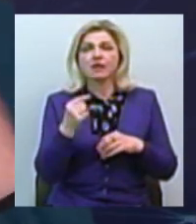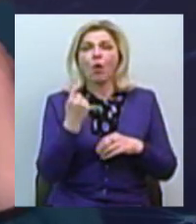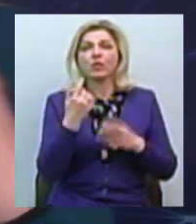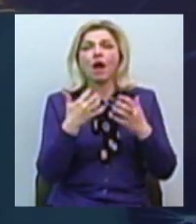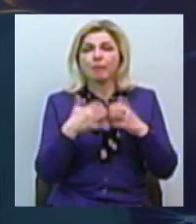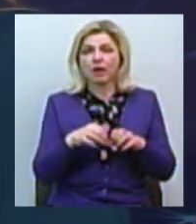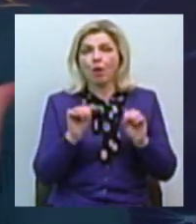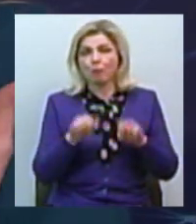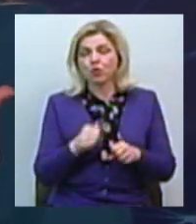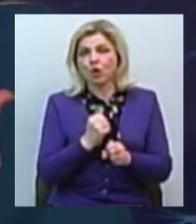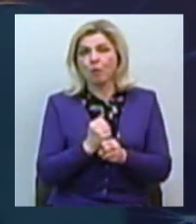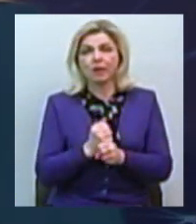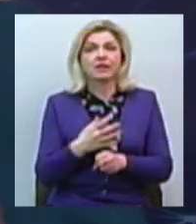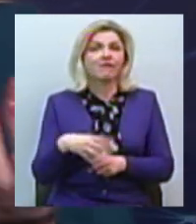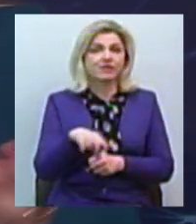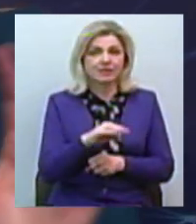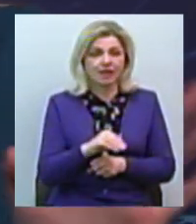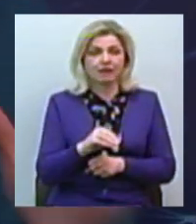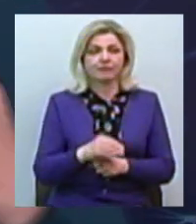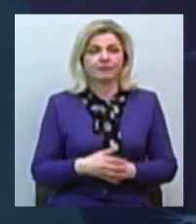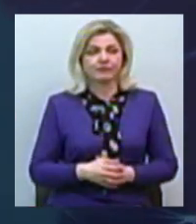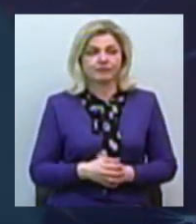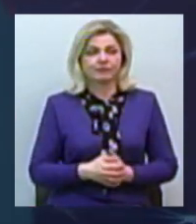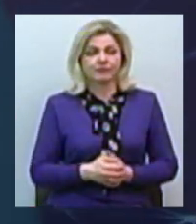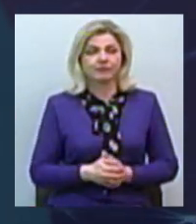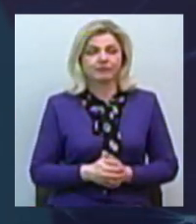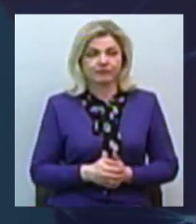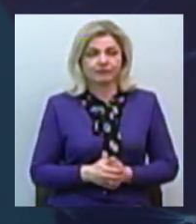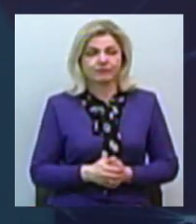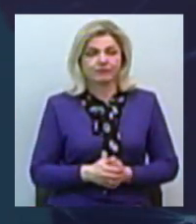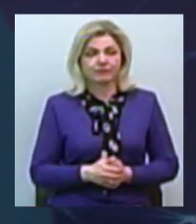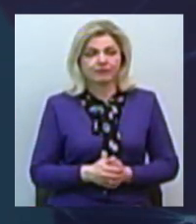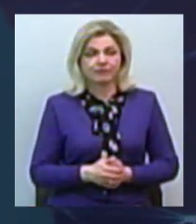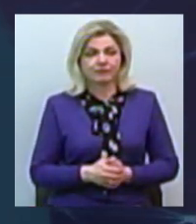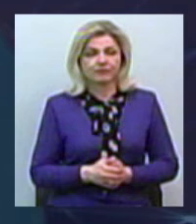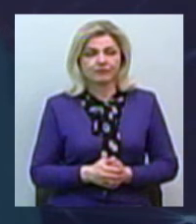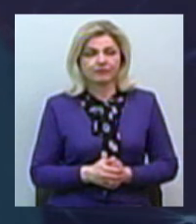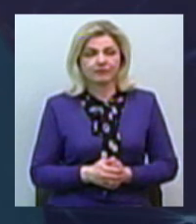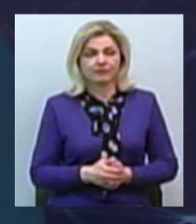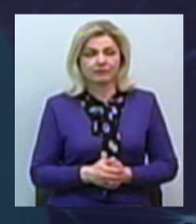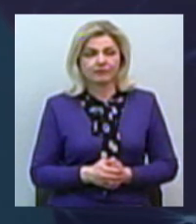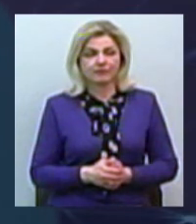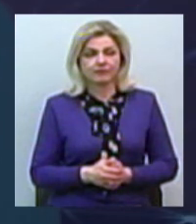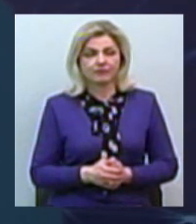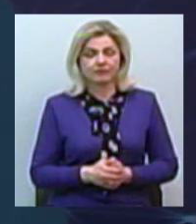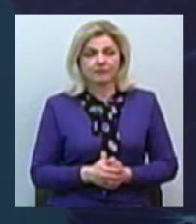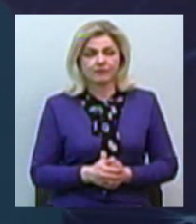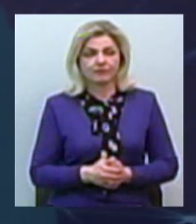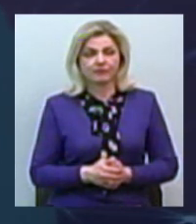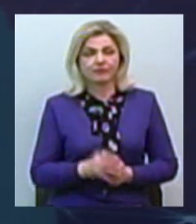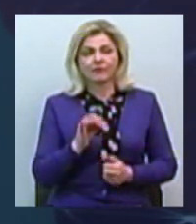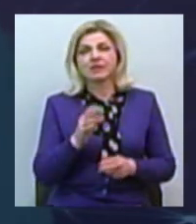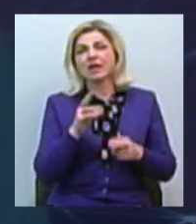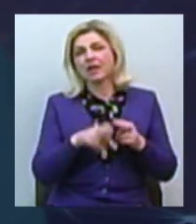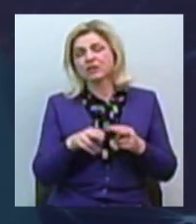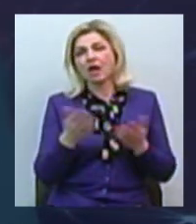можете робити все, ну, і не качатися по всьому залу, так, закінчуючи там якимись винаходами